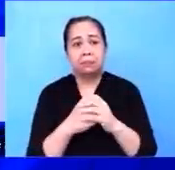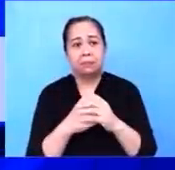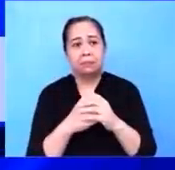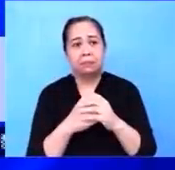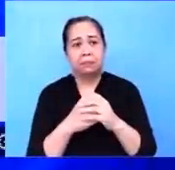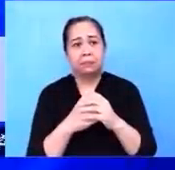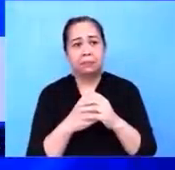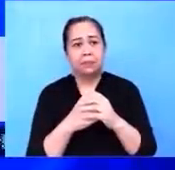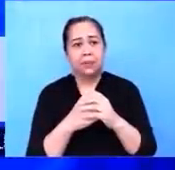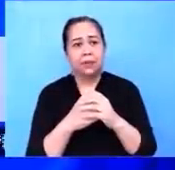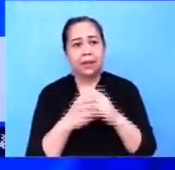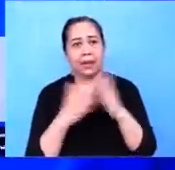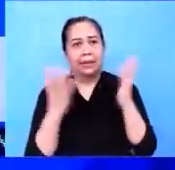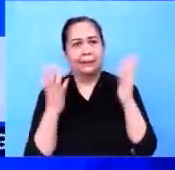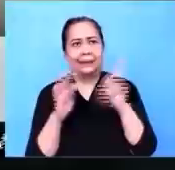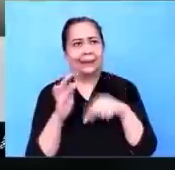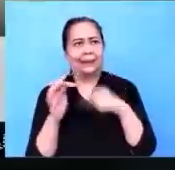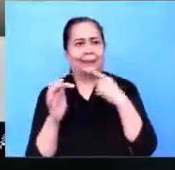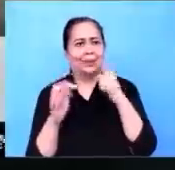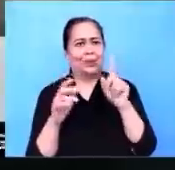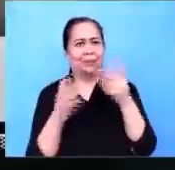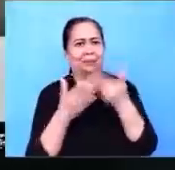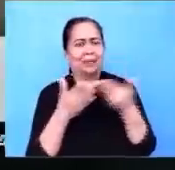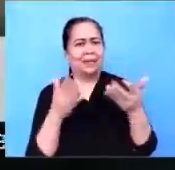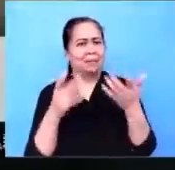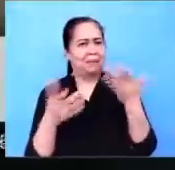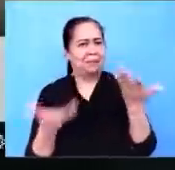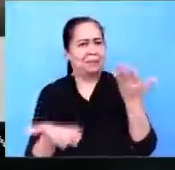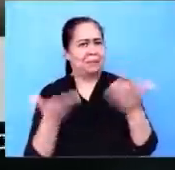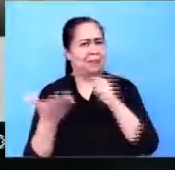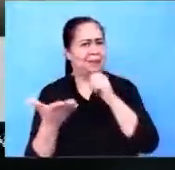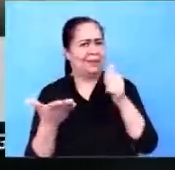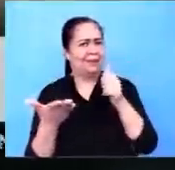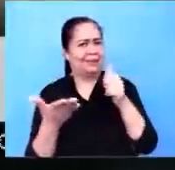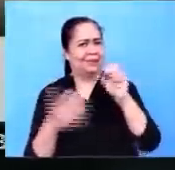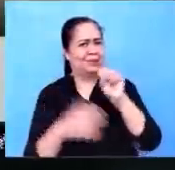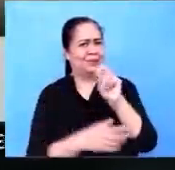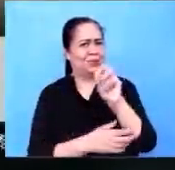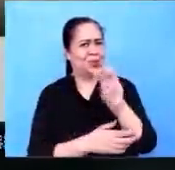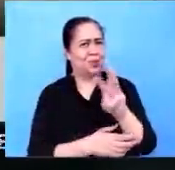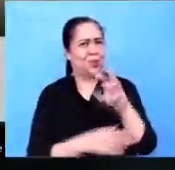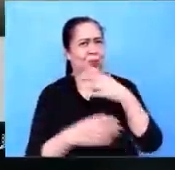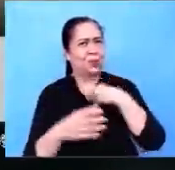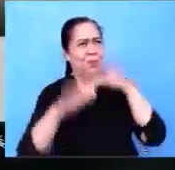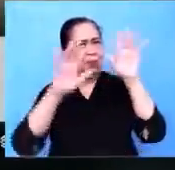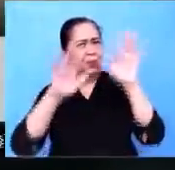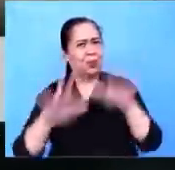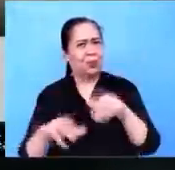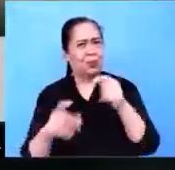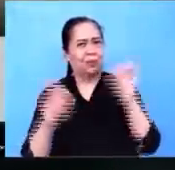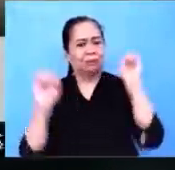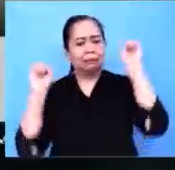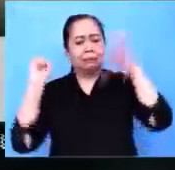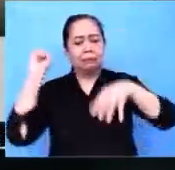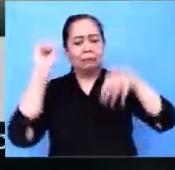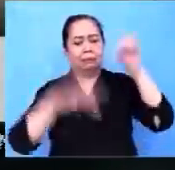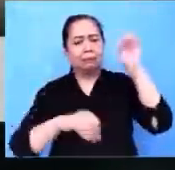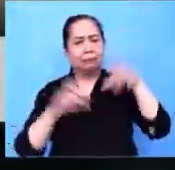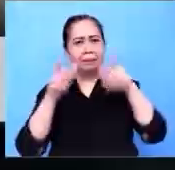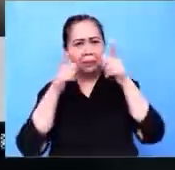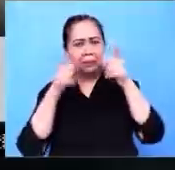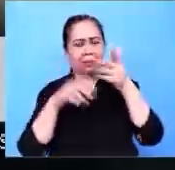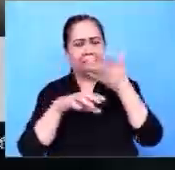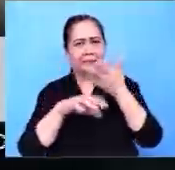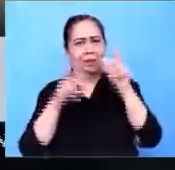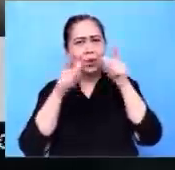wala akong masabi kung anong type of material. Maaaring ibang material on other than snow, no, na inihagis just to make it appear na